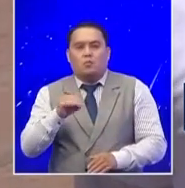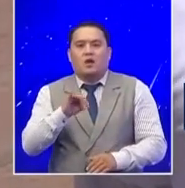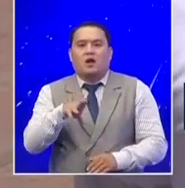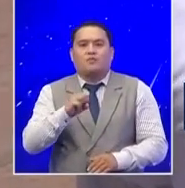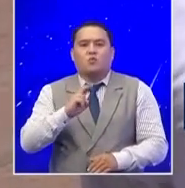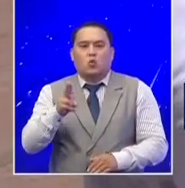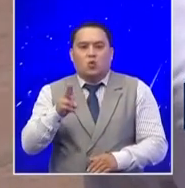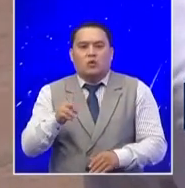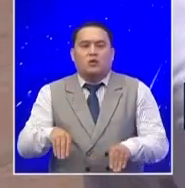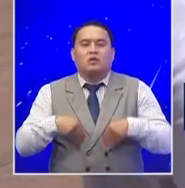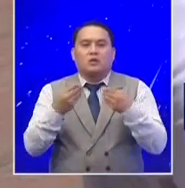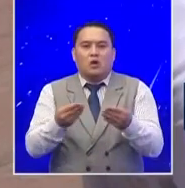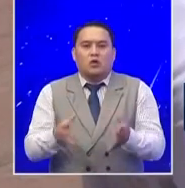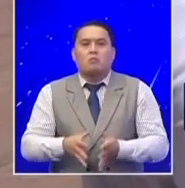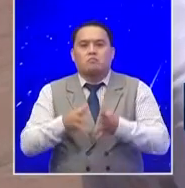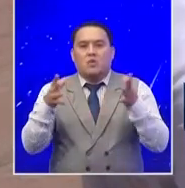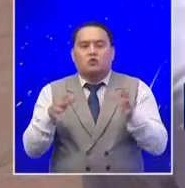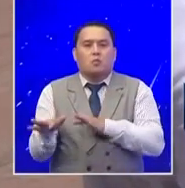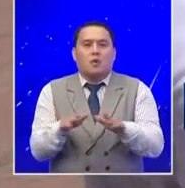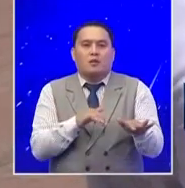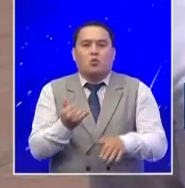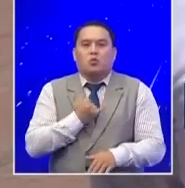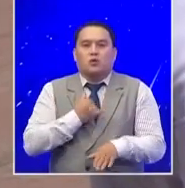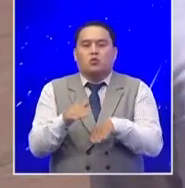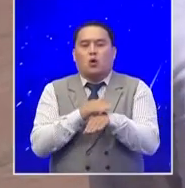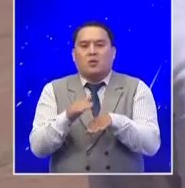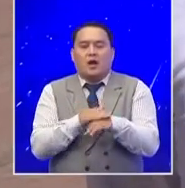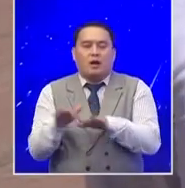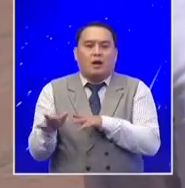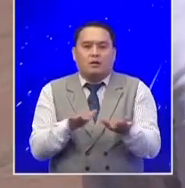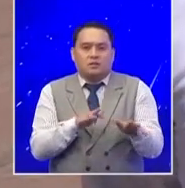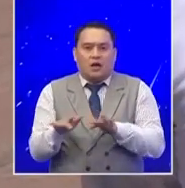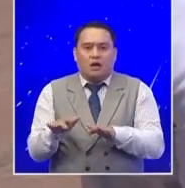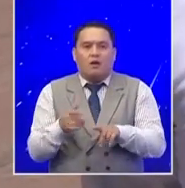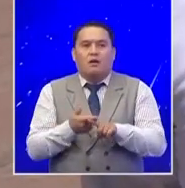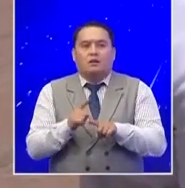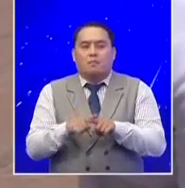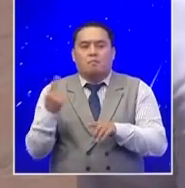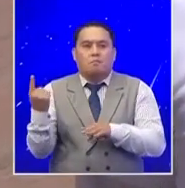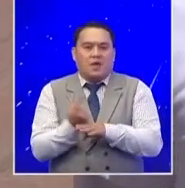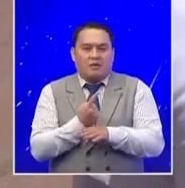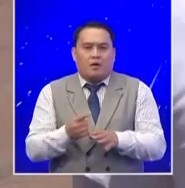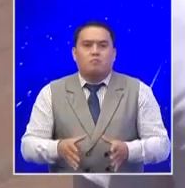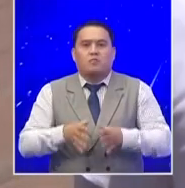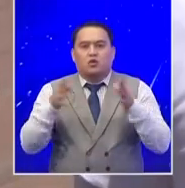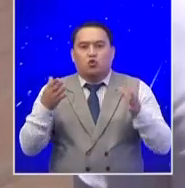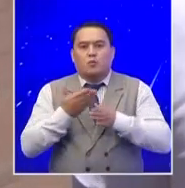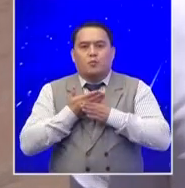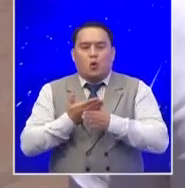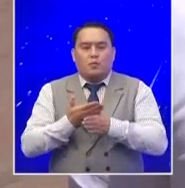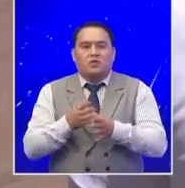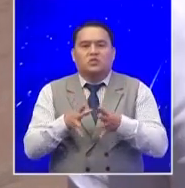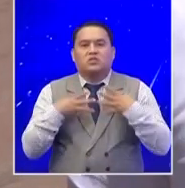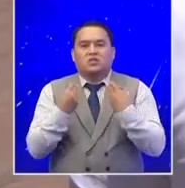все дают такое большое мероприятие, идет у нас благотворительное. Это сперва идет большая помощь